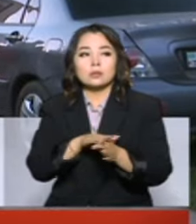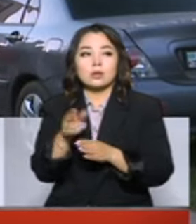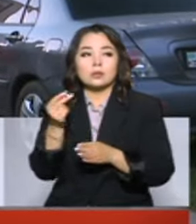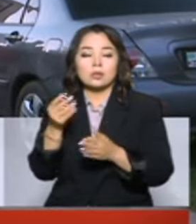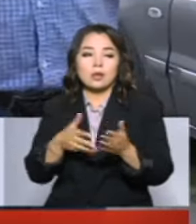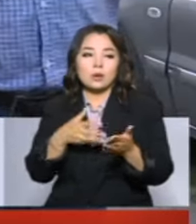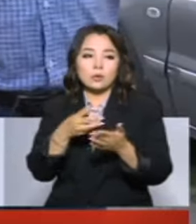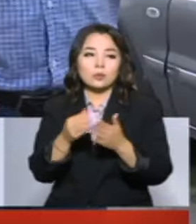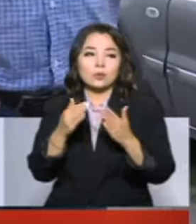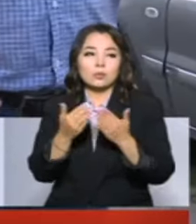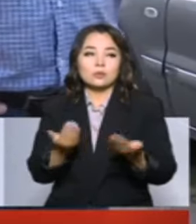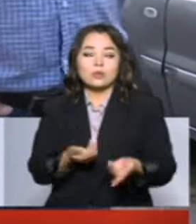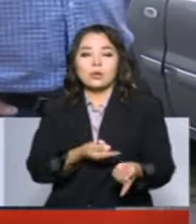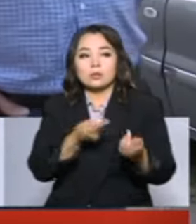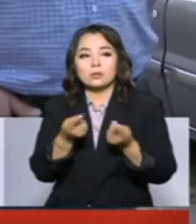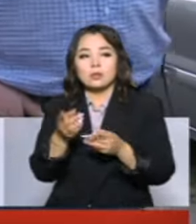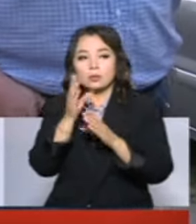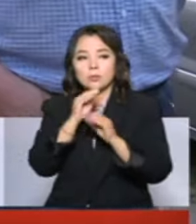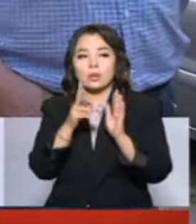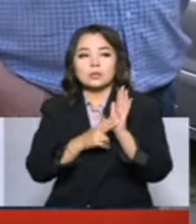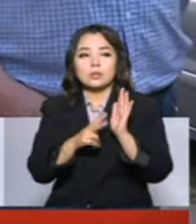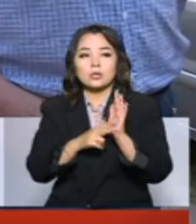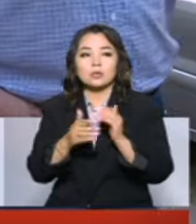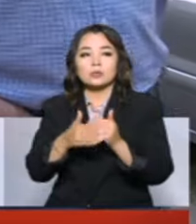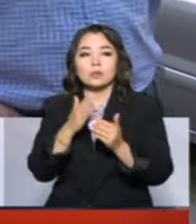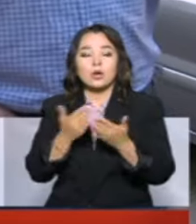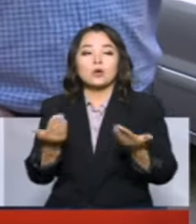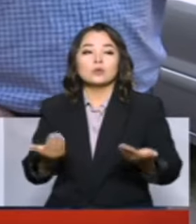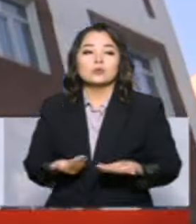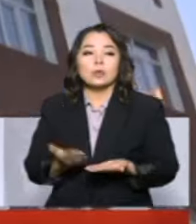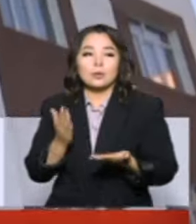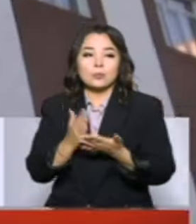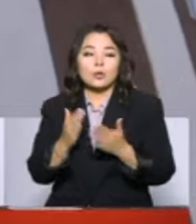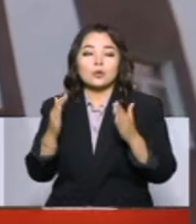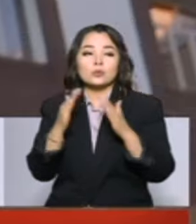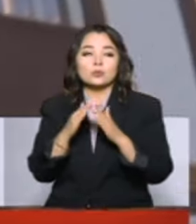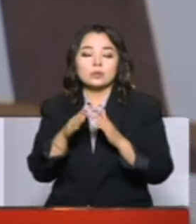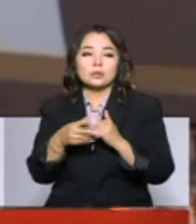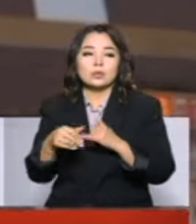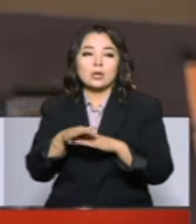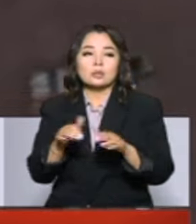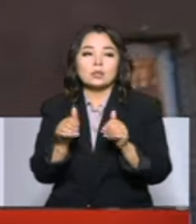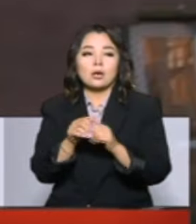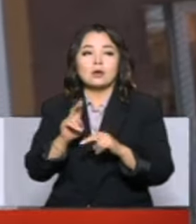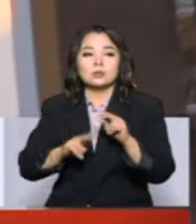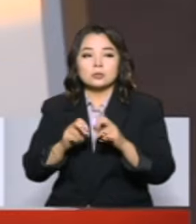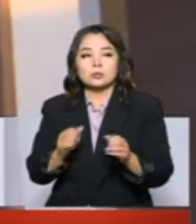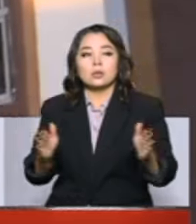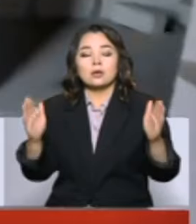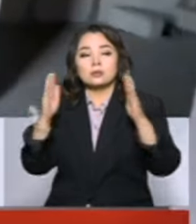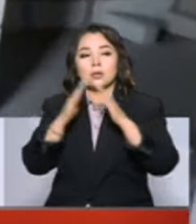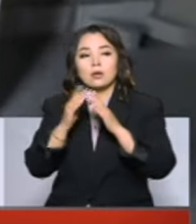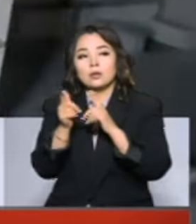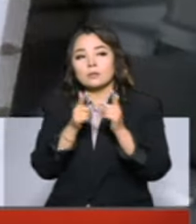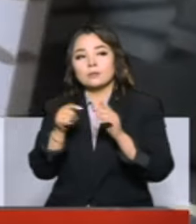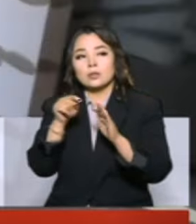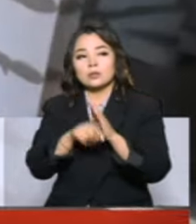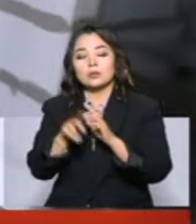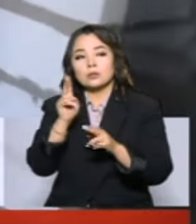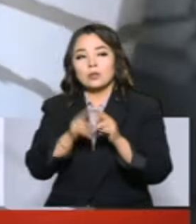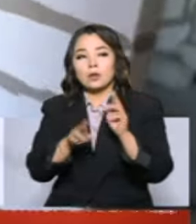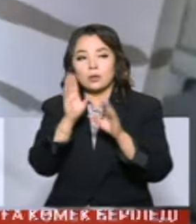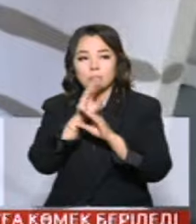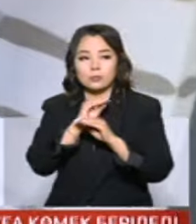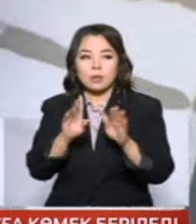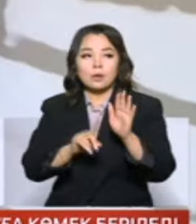бірақ баспанасына кіре алмай жүрген 80-ге жуық тұрғын бар. Олардың айтуынша үйдің іргетасы қаланып, сырты сыланғанымен іші бітпеген.